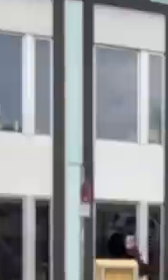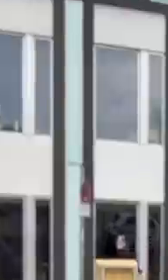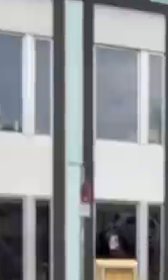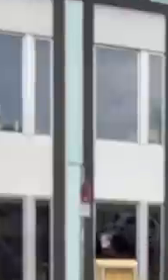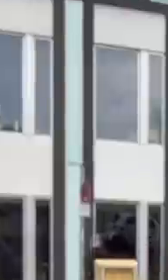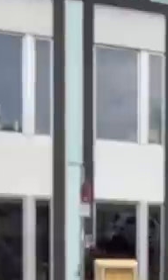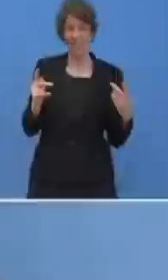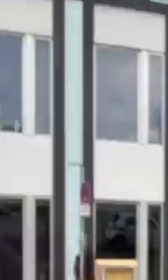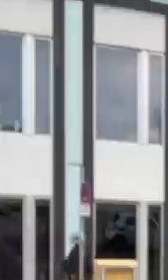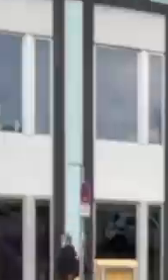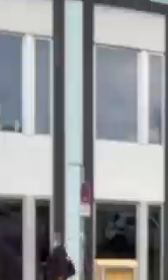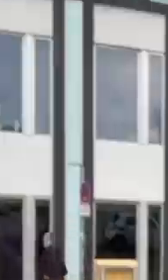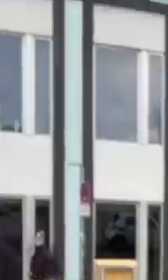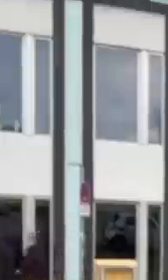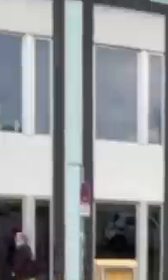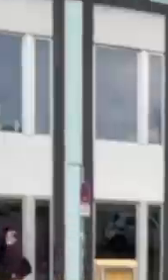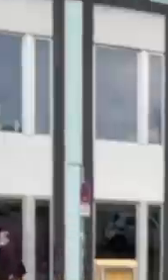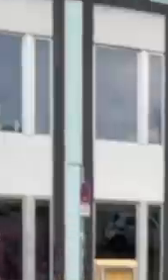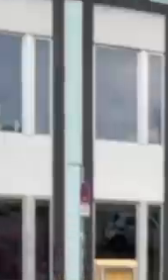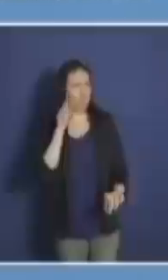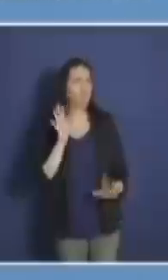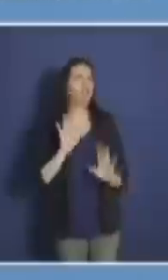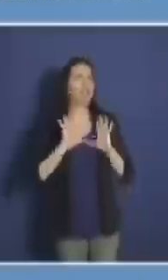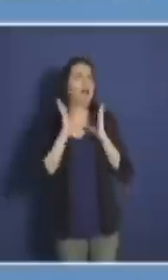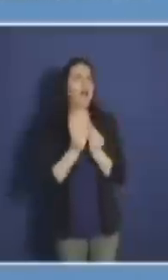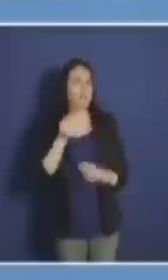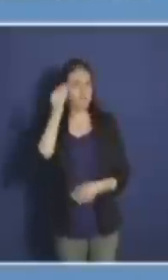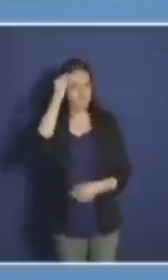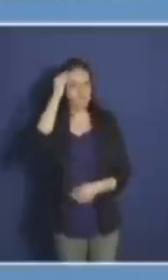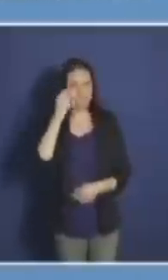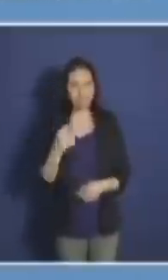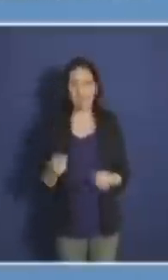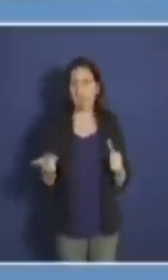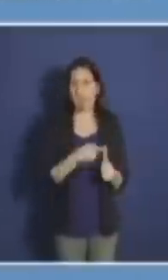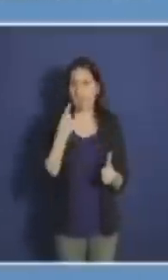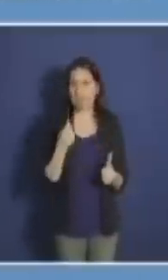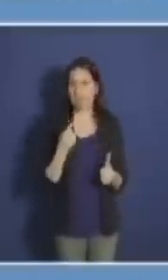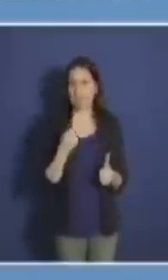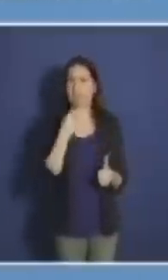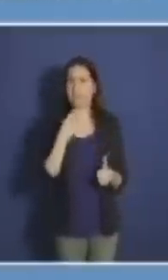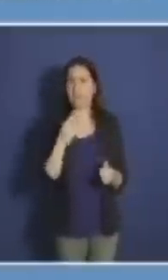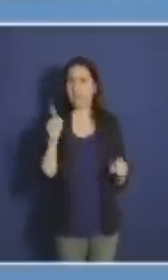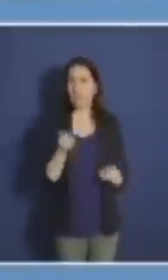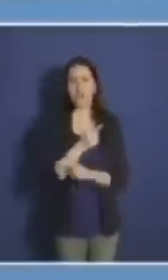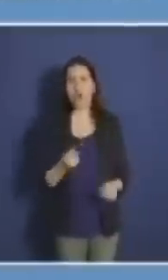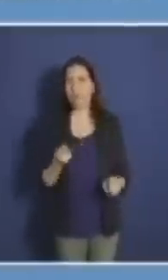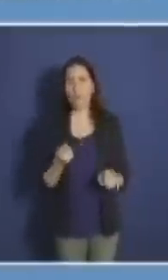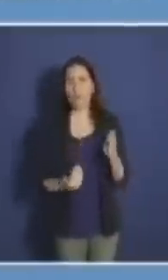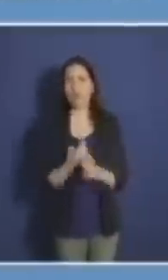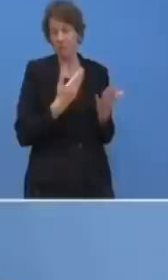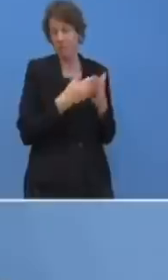abonnieren Sie den Kanal alles Gute danke ciao und als erstes habe ich ja gesagt dass ich nicht wieder antrete Punkt